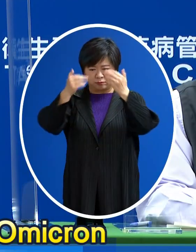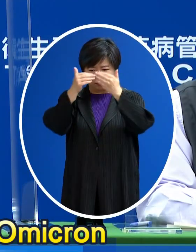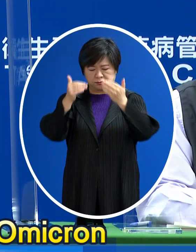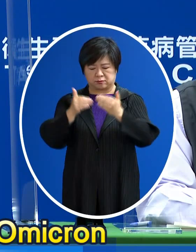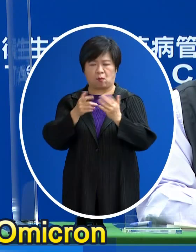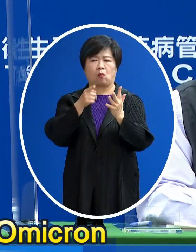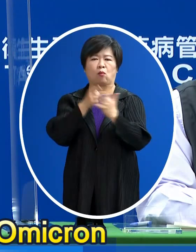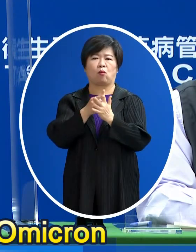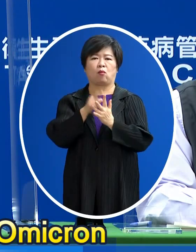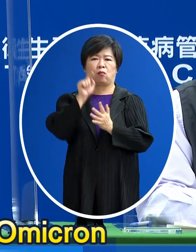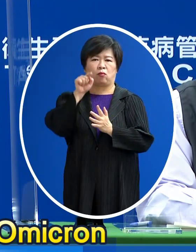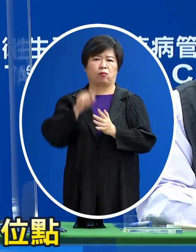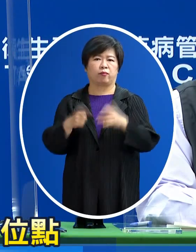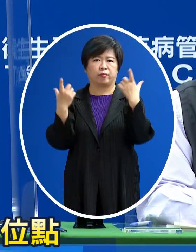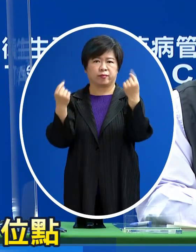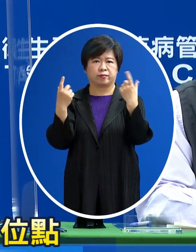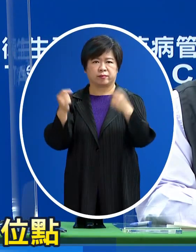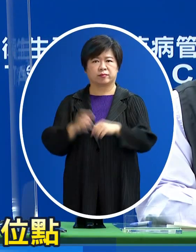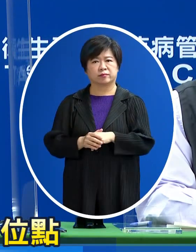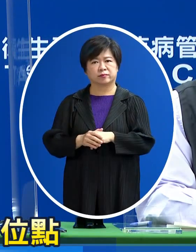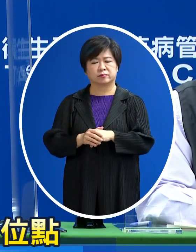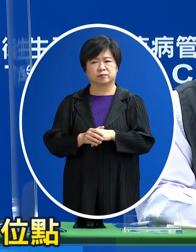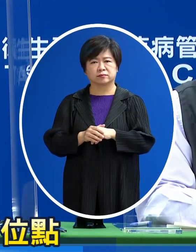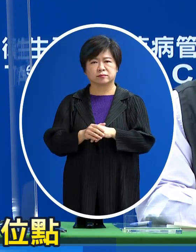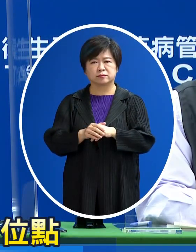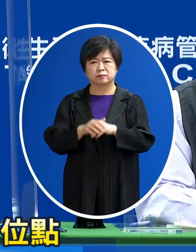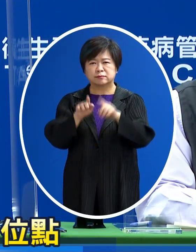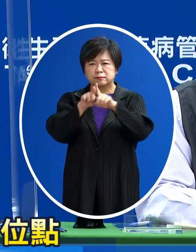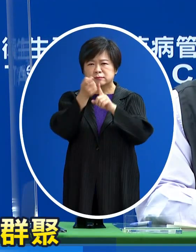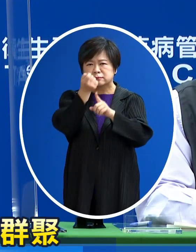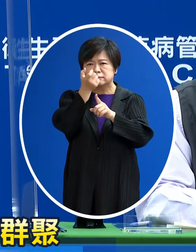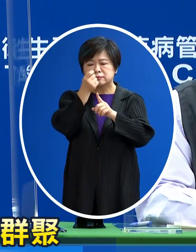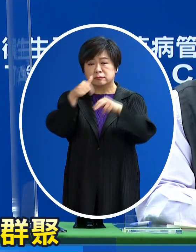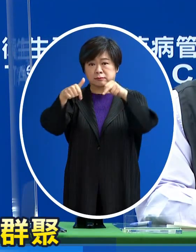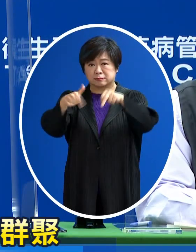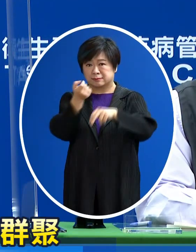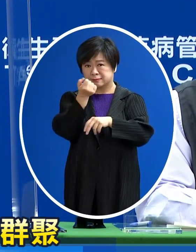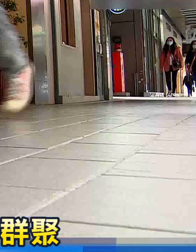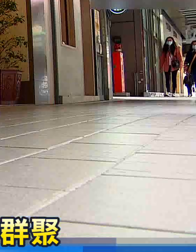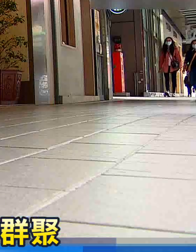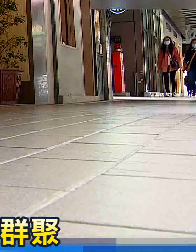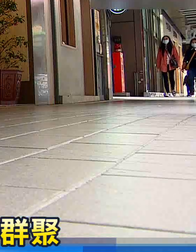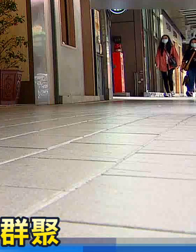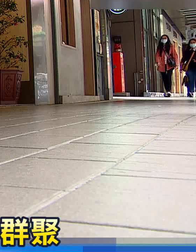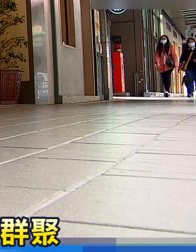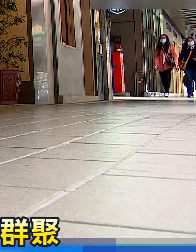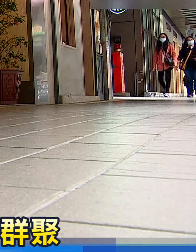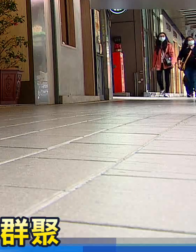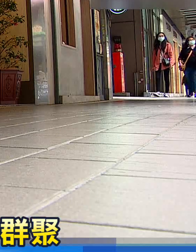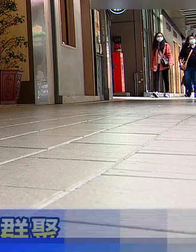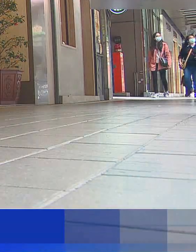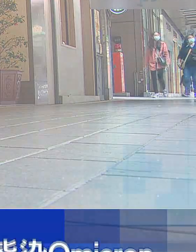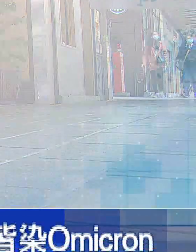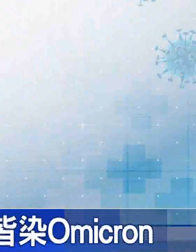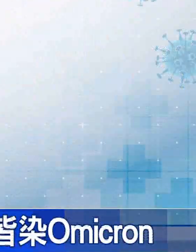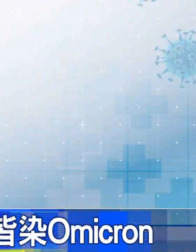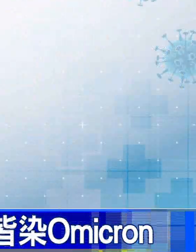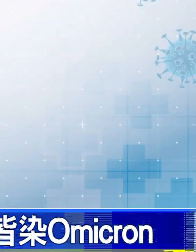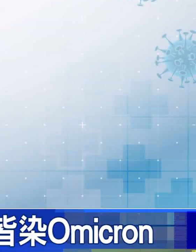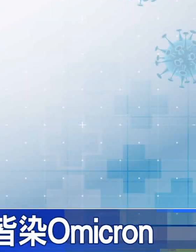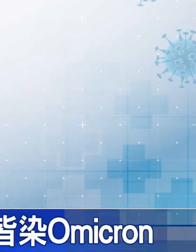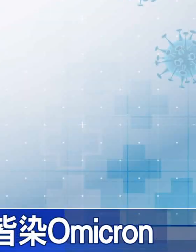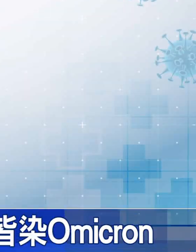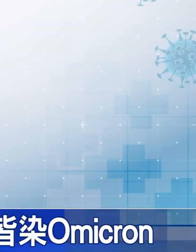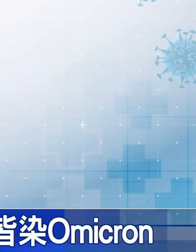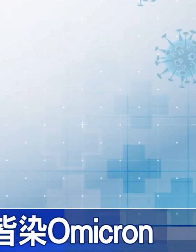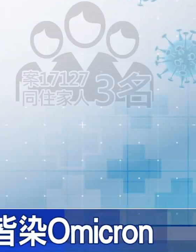认是 Omicron， 那彼此只有相差一个位点，所以他们是一个算是一个群聚。 进一步框列相关接触者，包含同楼